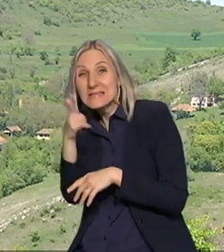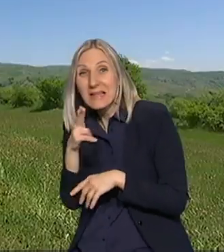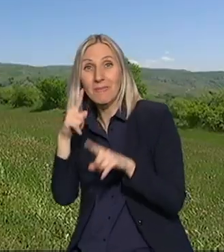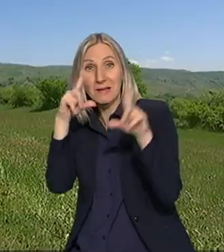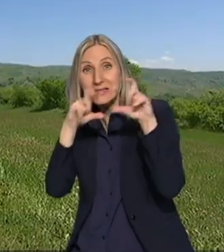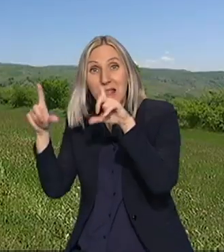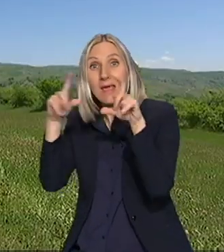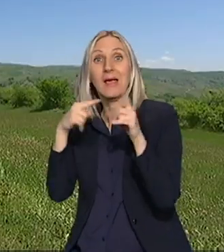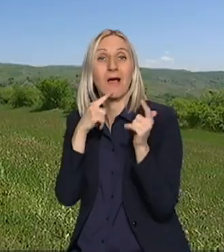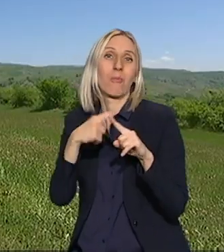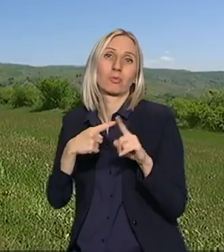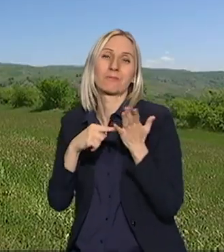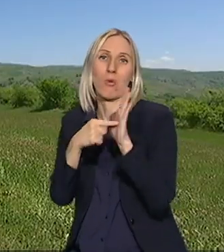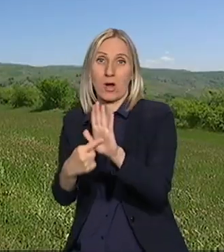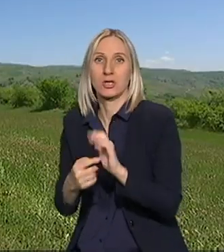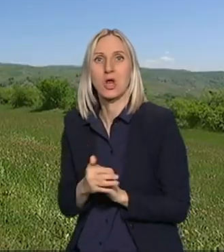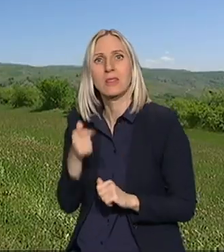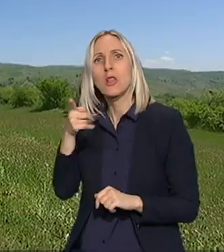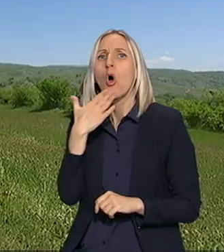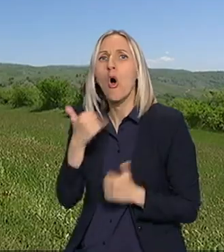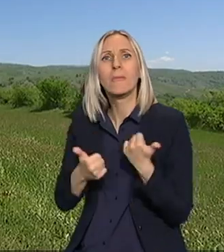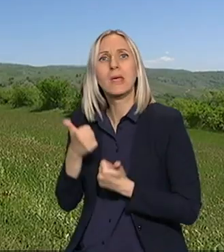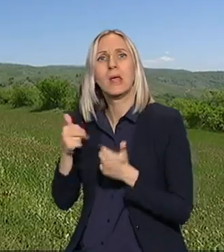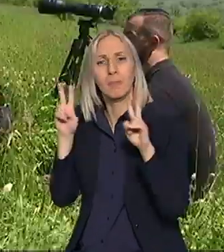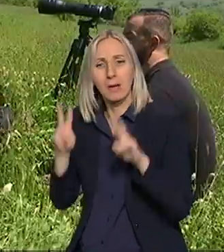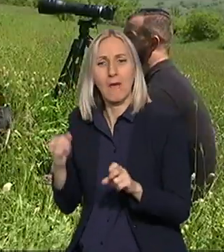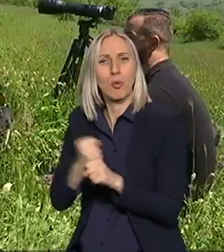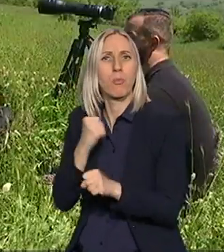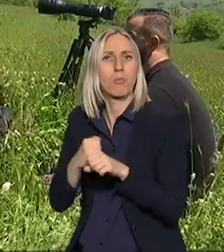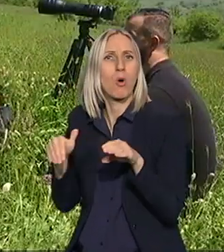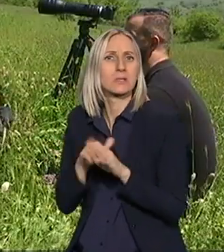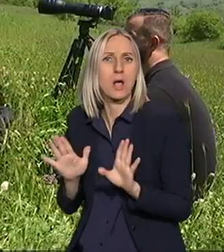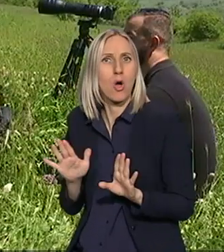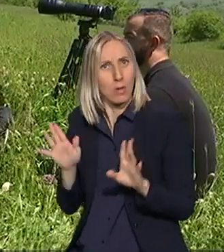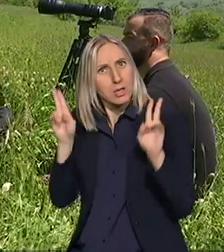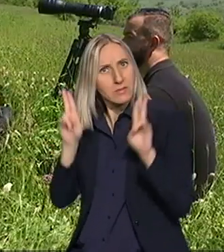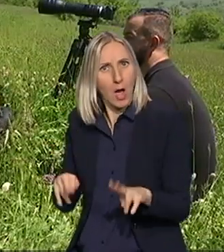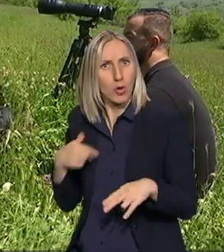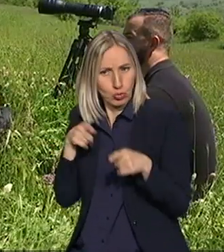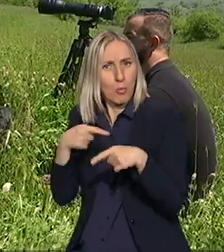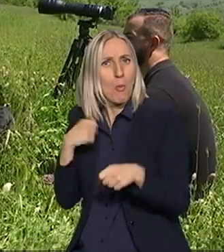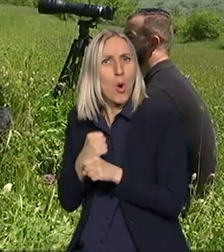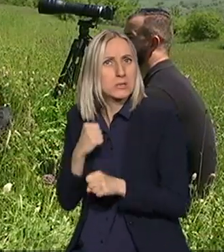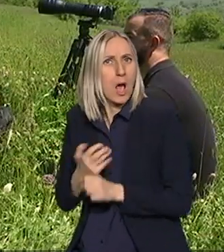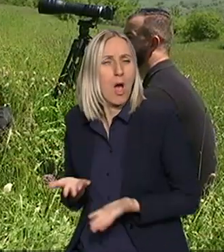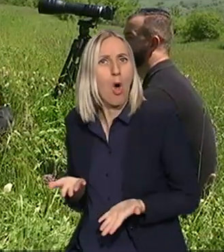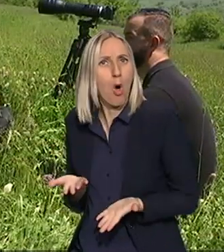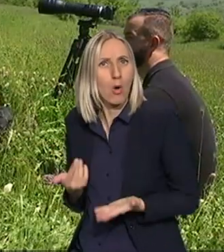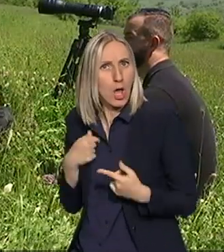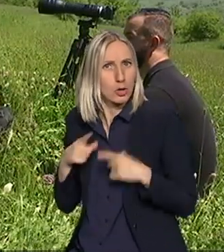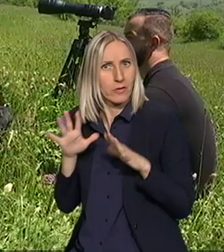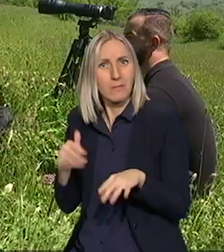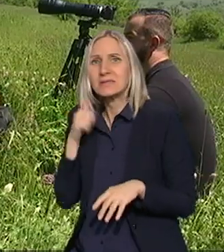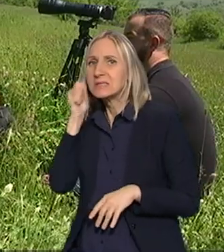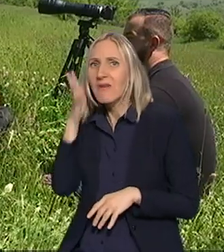je tvoj hobi ili tvoja profesija? Sada ja živim sa to. Sada živim. Svaki dan